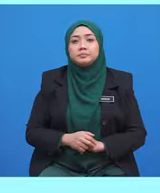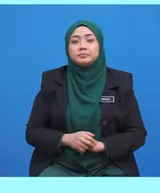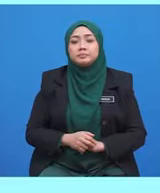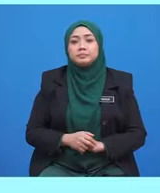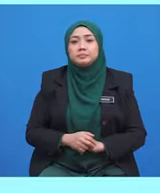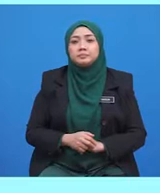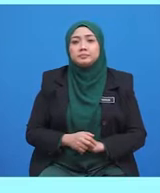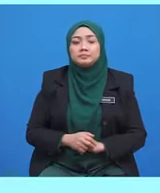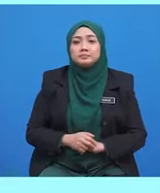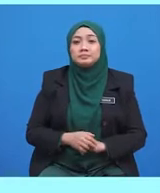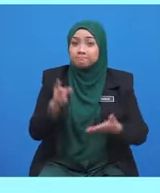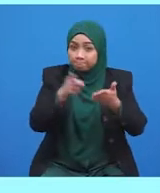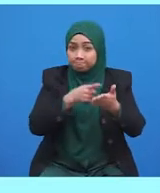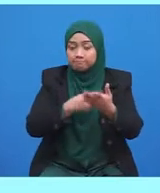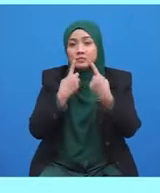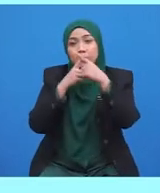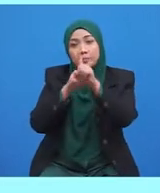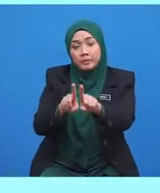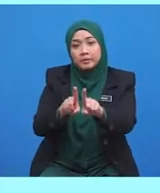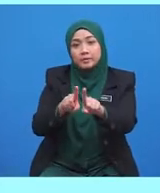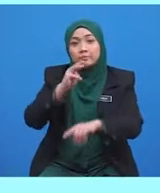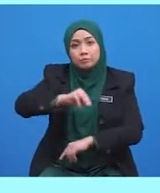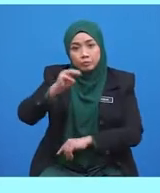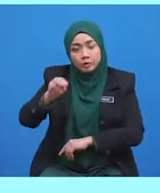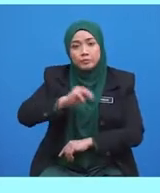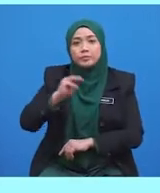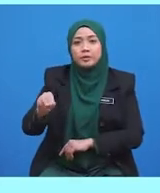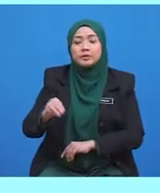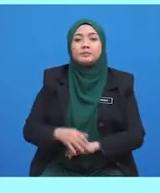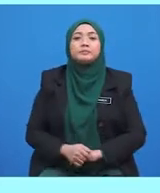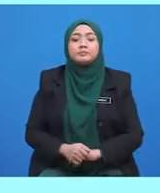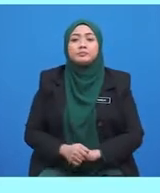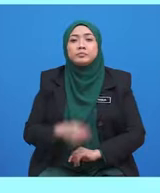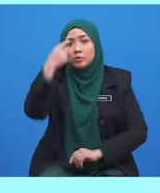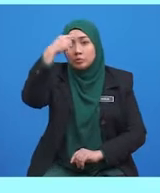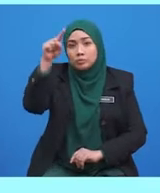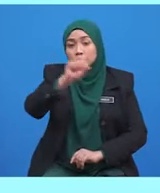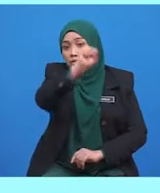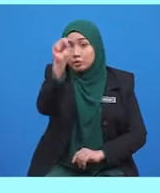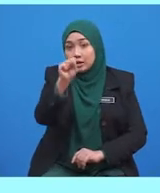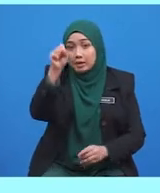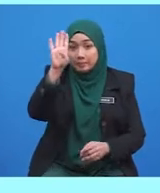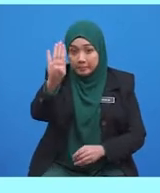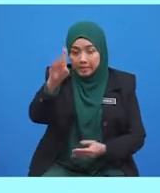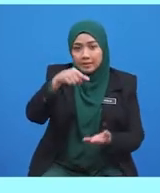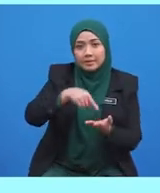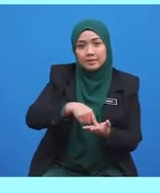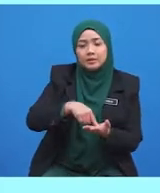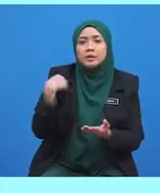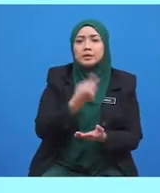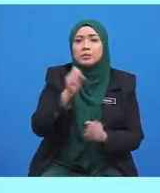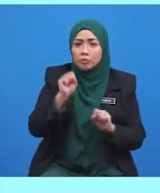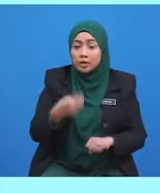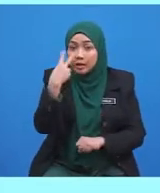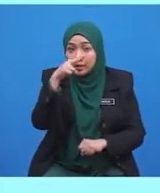Siap? Semak jawapan, murid-murid. Untuk soalan B ini, kita